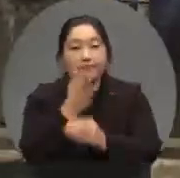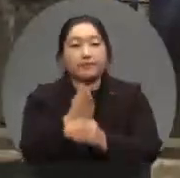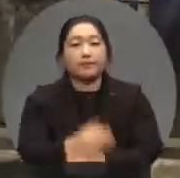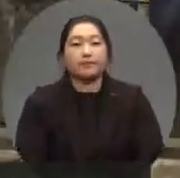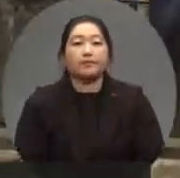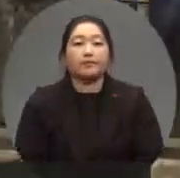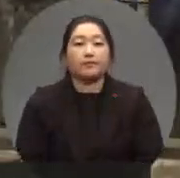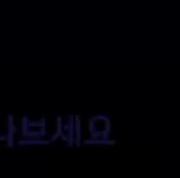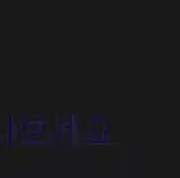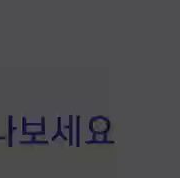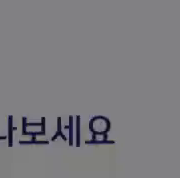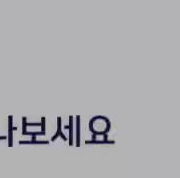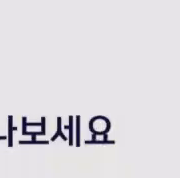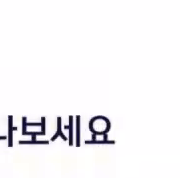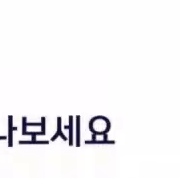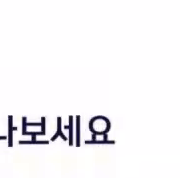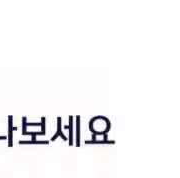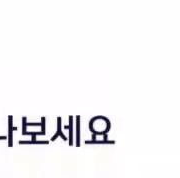이지연입니다